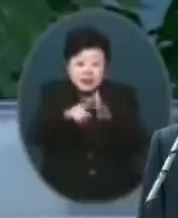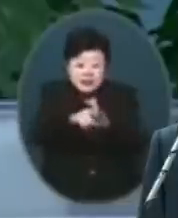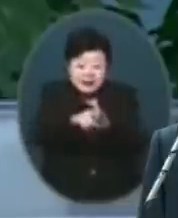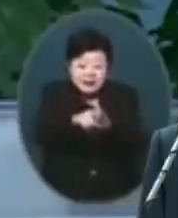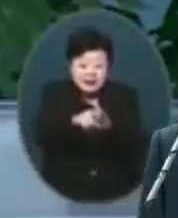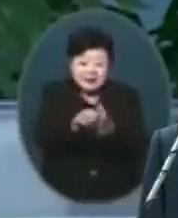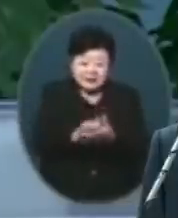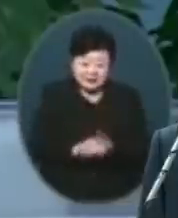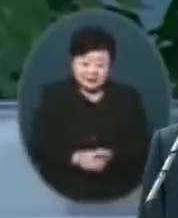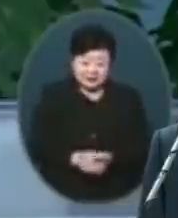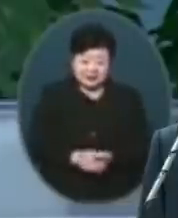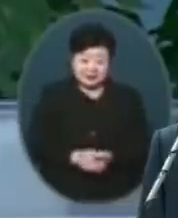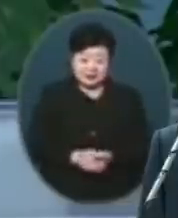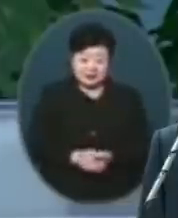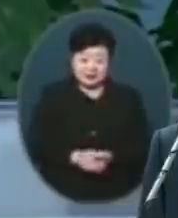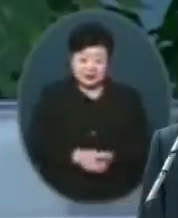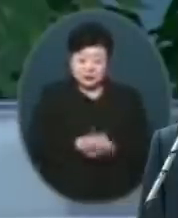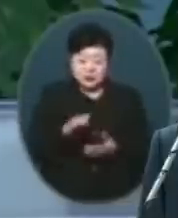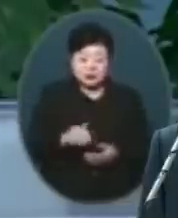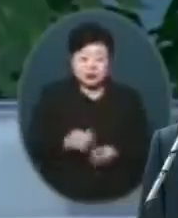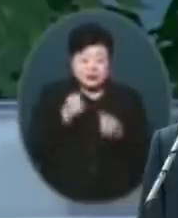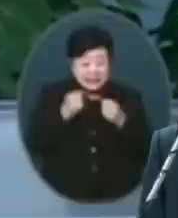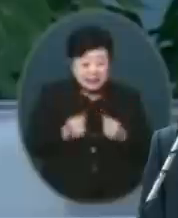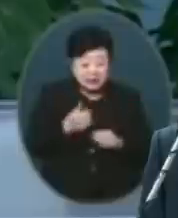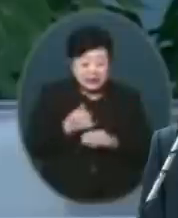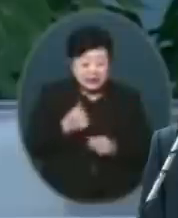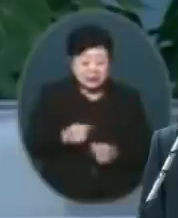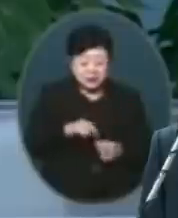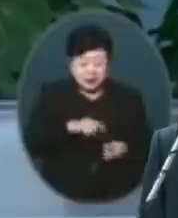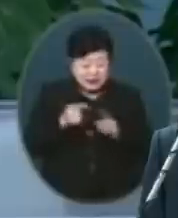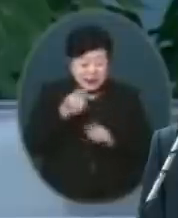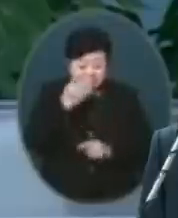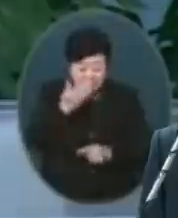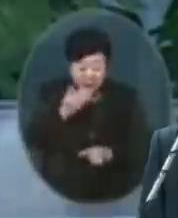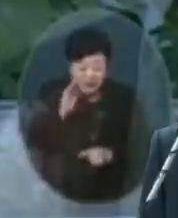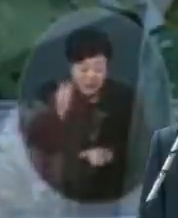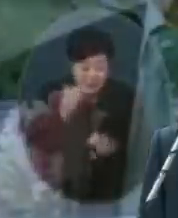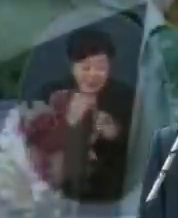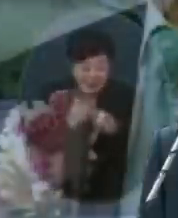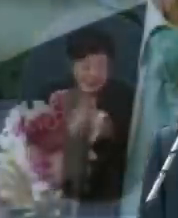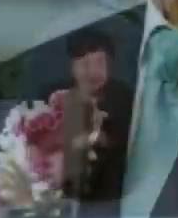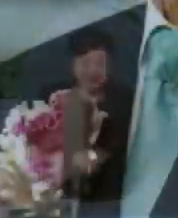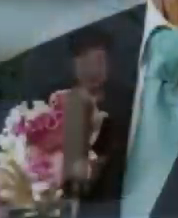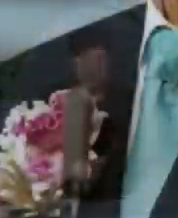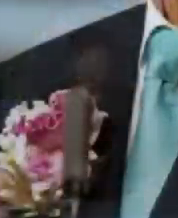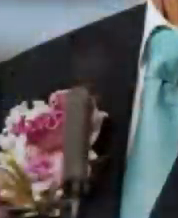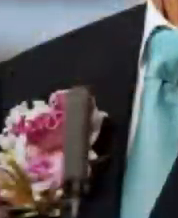우리도 살고 남도 살릴 수 있는 우리들이 되십시다.